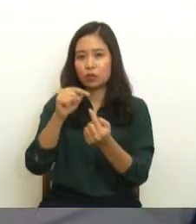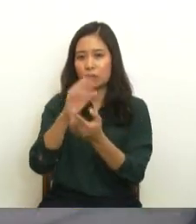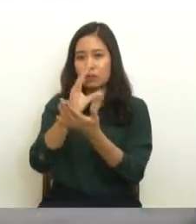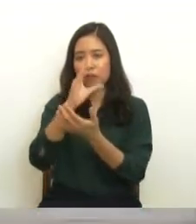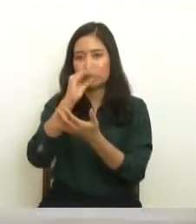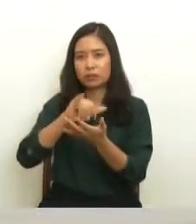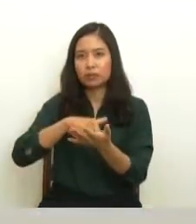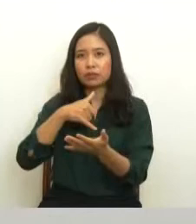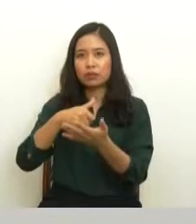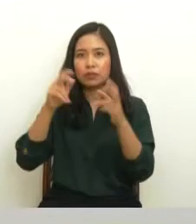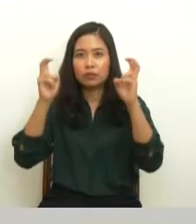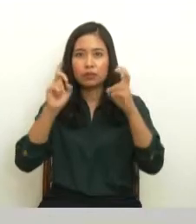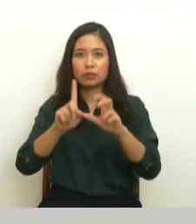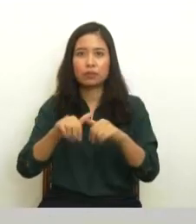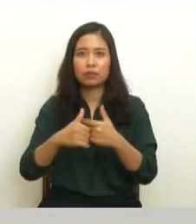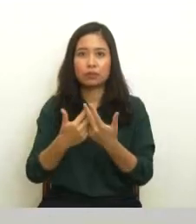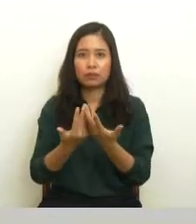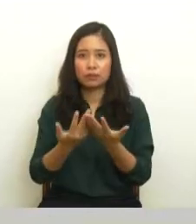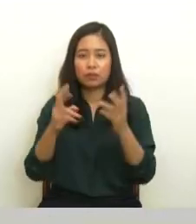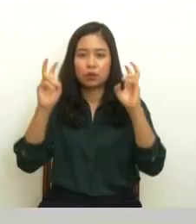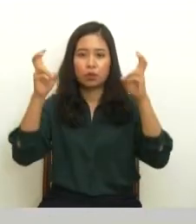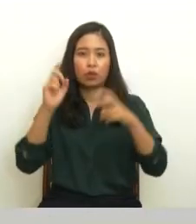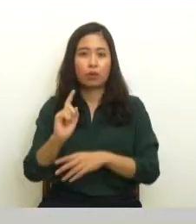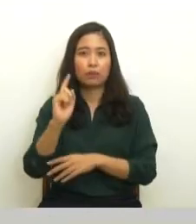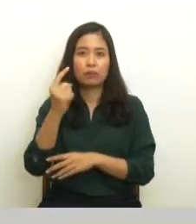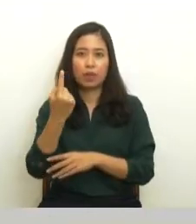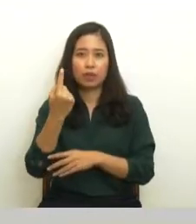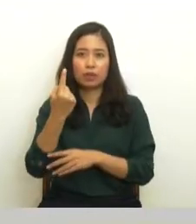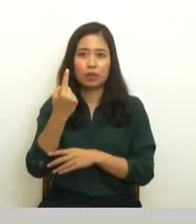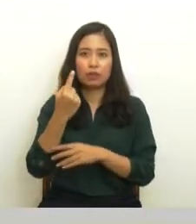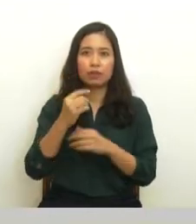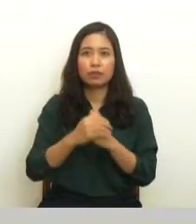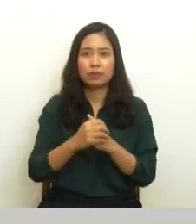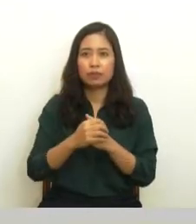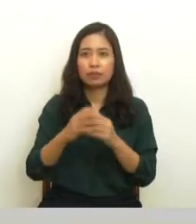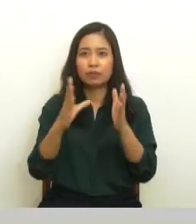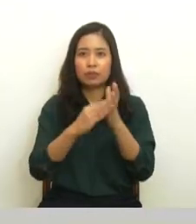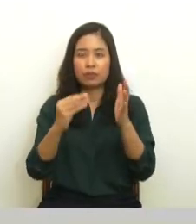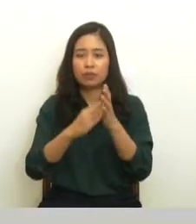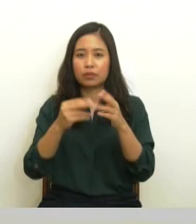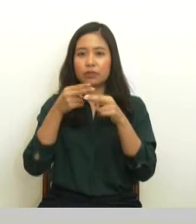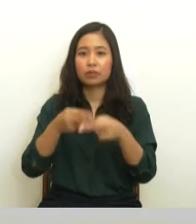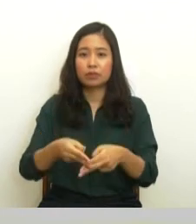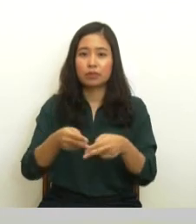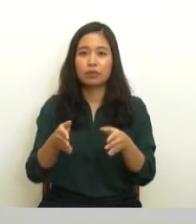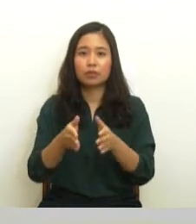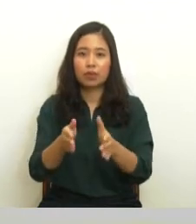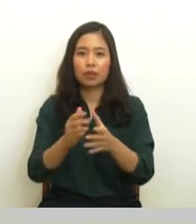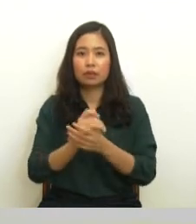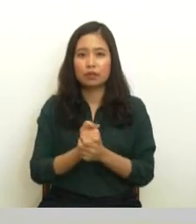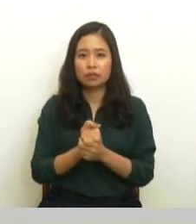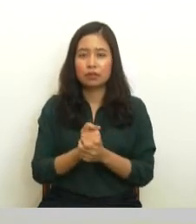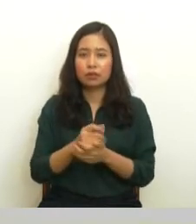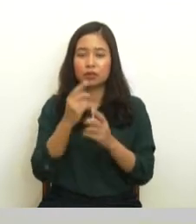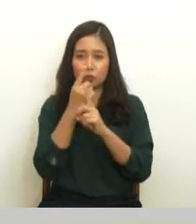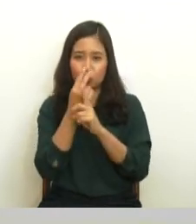ข้อเป็ยังไบ้างนะคะ เปนหวข้อใหม่ก็คือที่เรารู้จักกัใคือการอบรมเฉพาะทางนั่นเองนะคะขอให้ติด